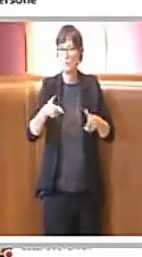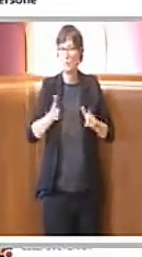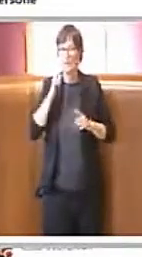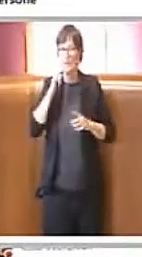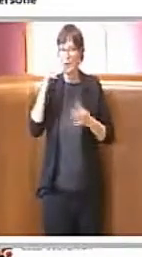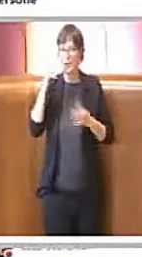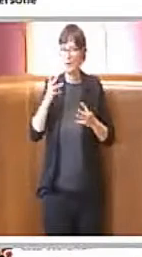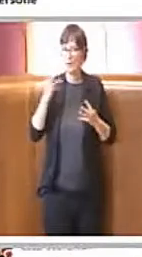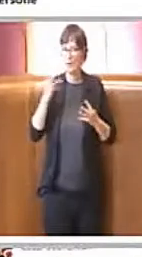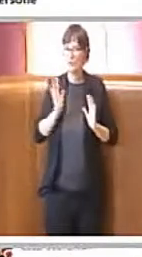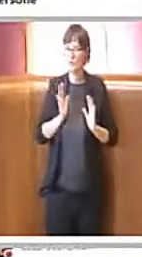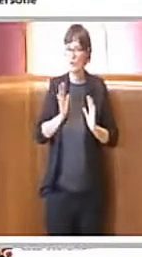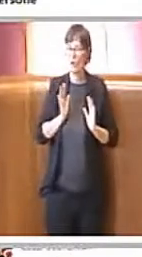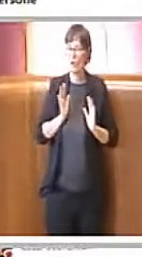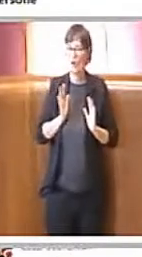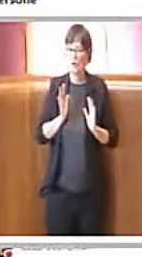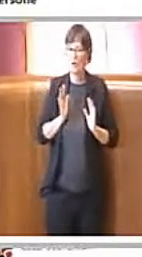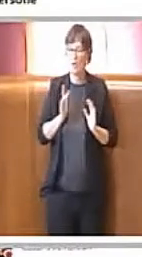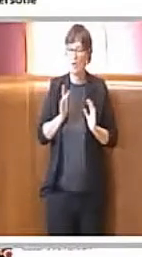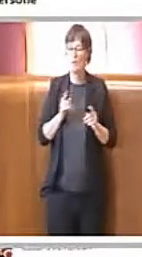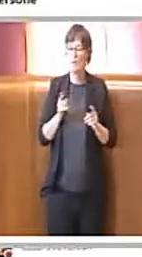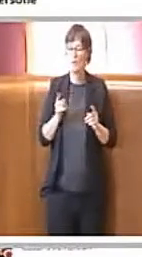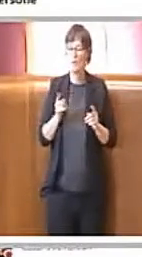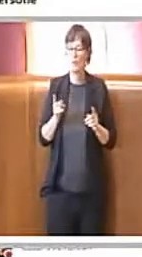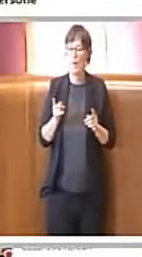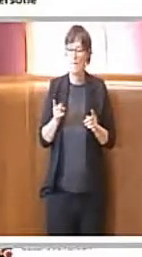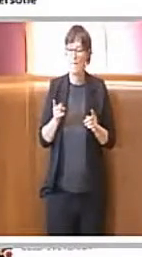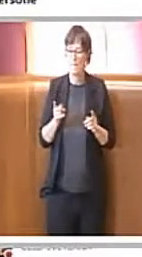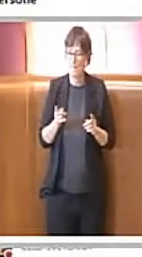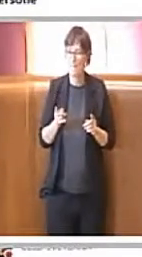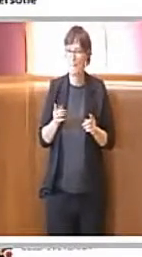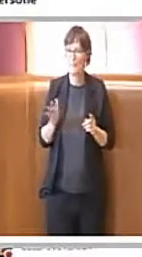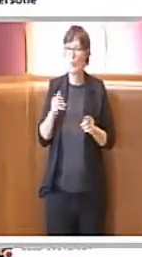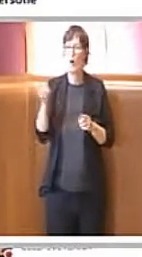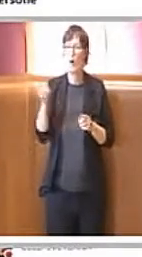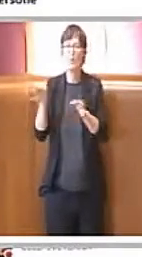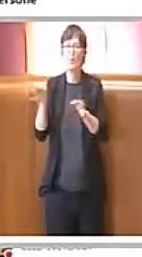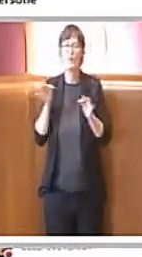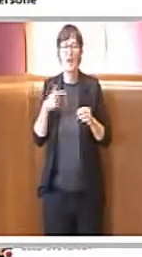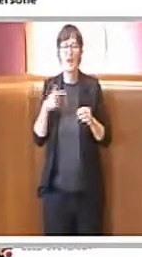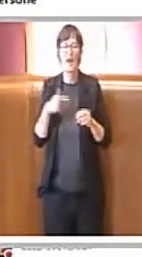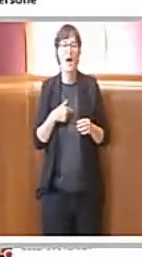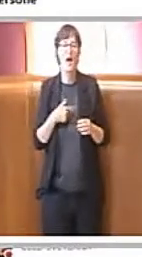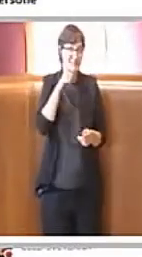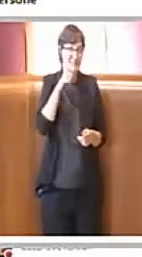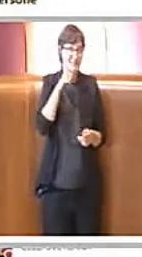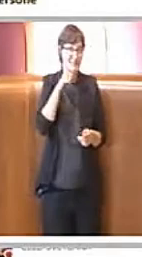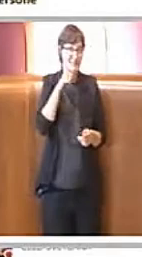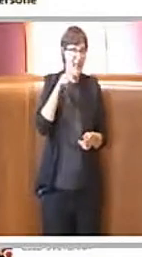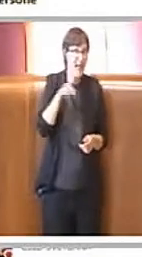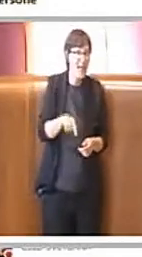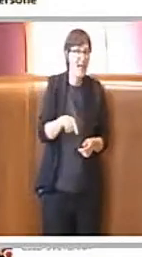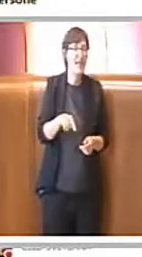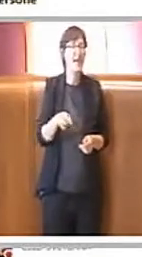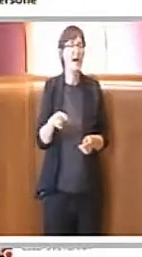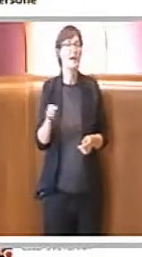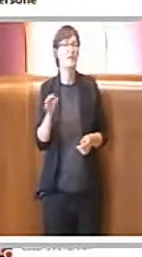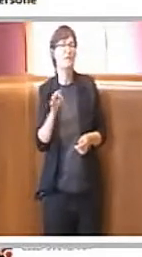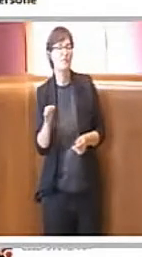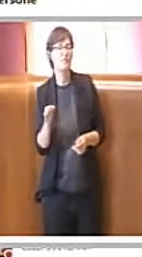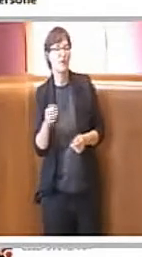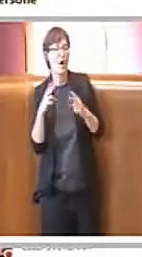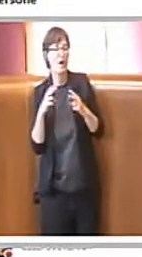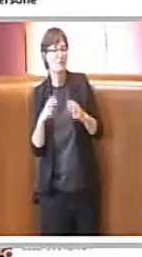certo qual modo quando si parla dell'opportunità oppure bisogna analizzare quali siano